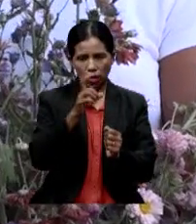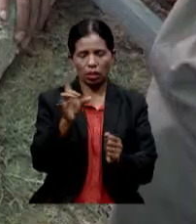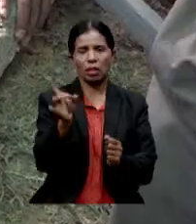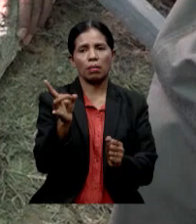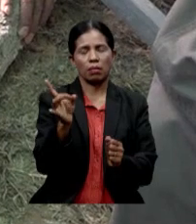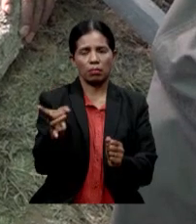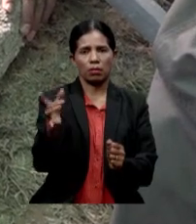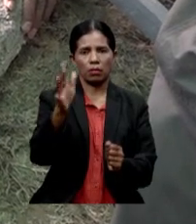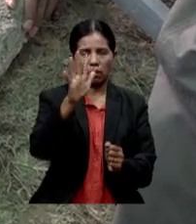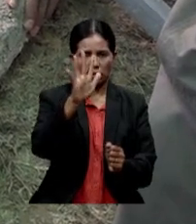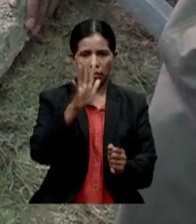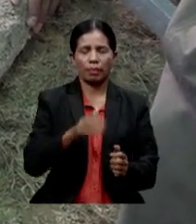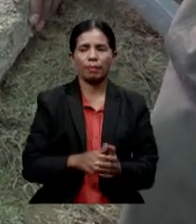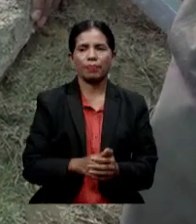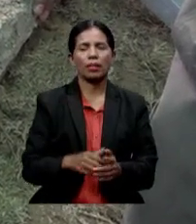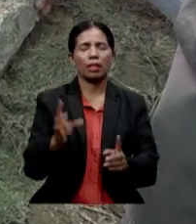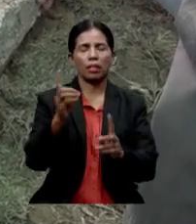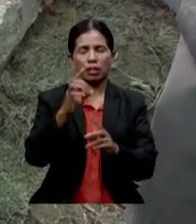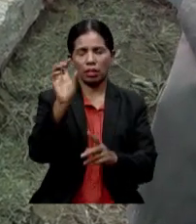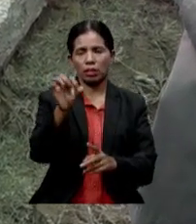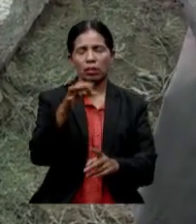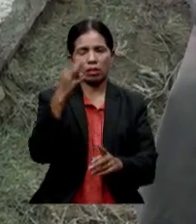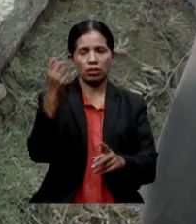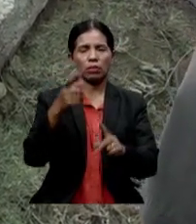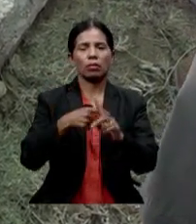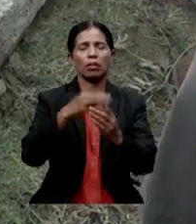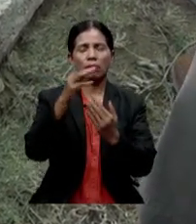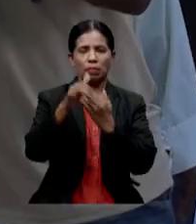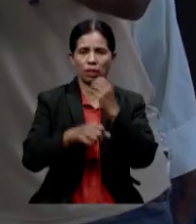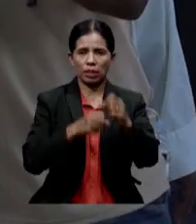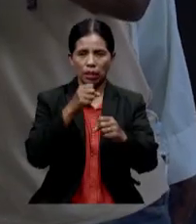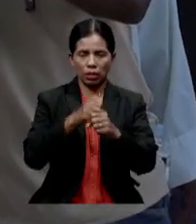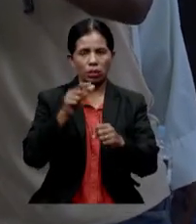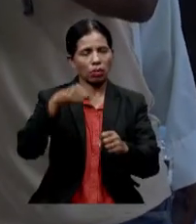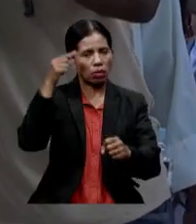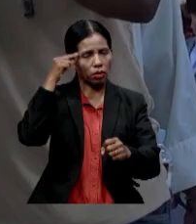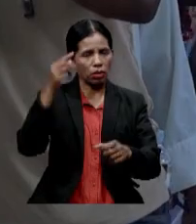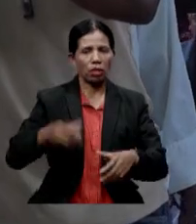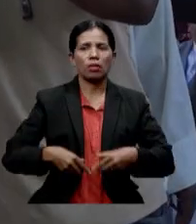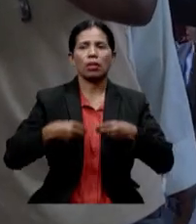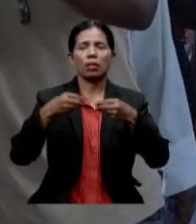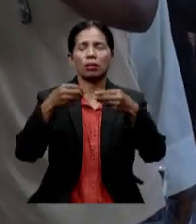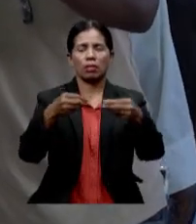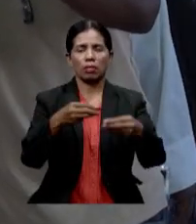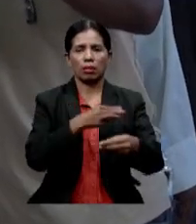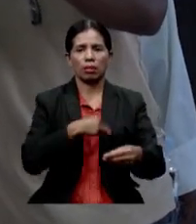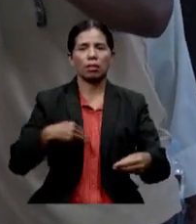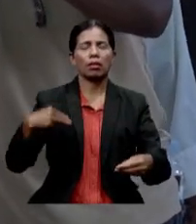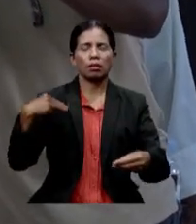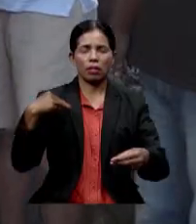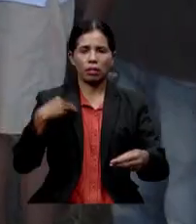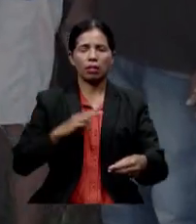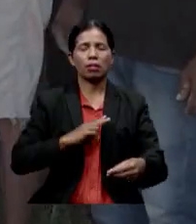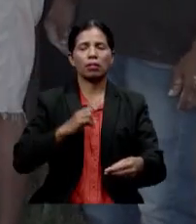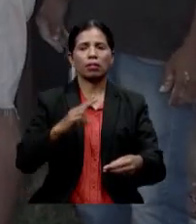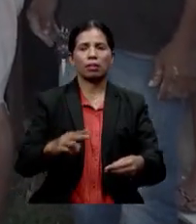lima. Antes ne iha lorong sa nulu resen siya Fulan Mayo tinang ne Governo entrega medalha condecoração